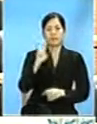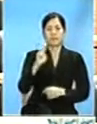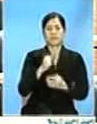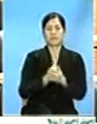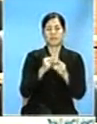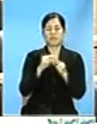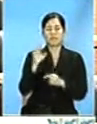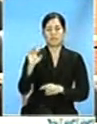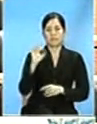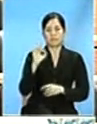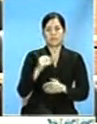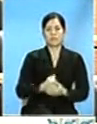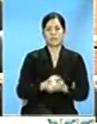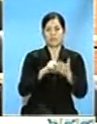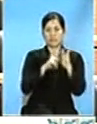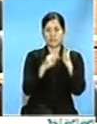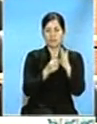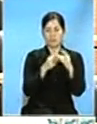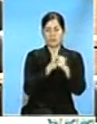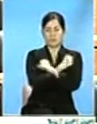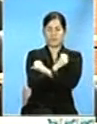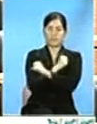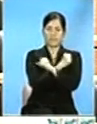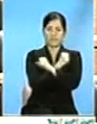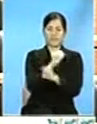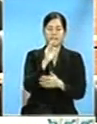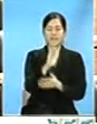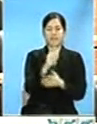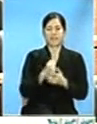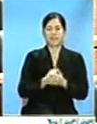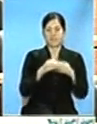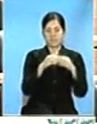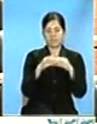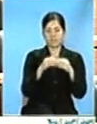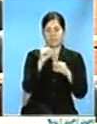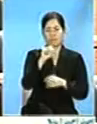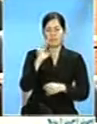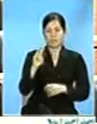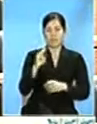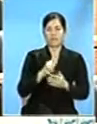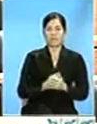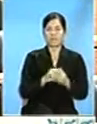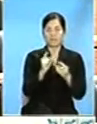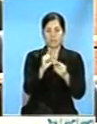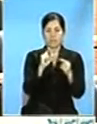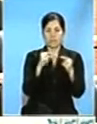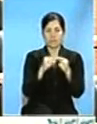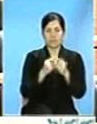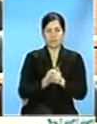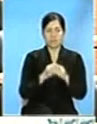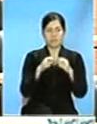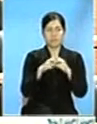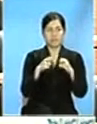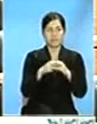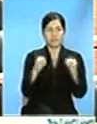าคือการปกป้องสถาบันวุฒิสภาไม่ให้เปื้อนการ